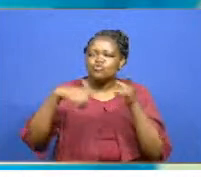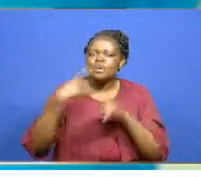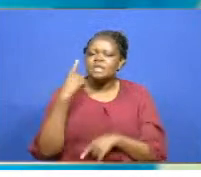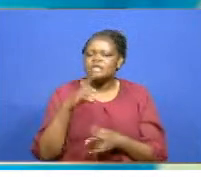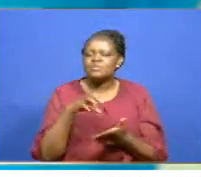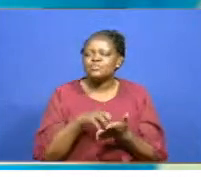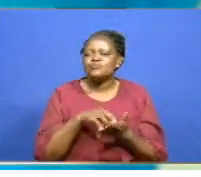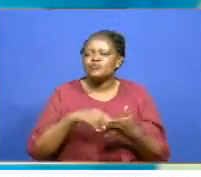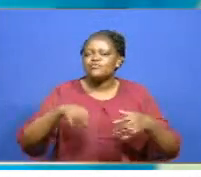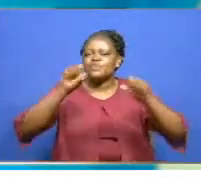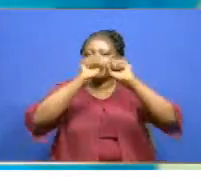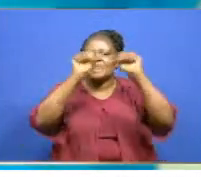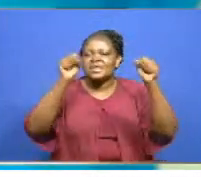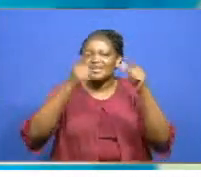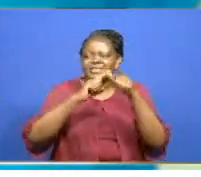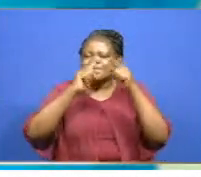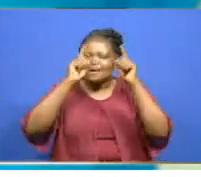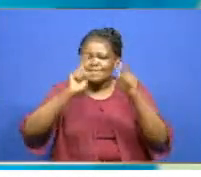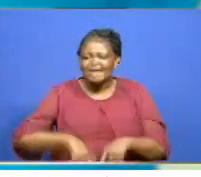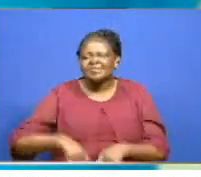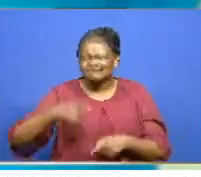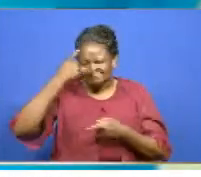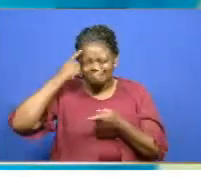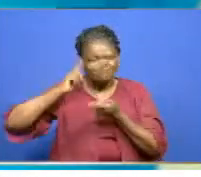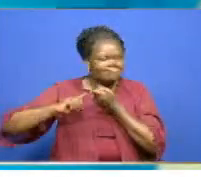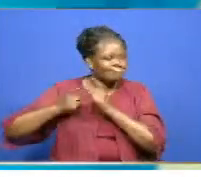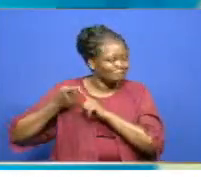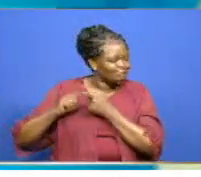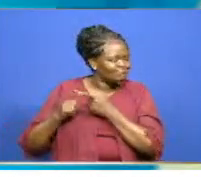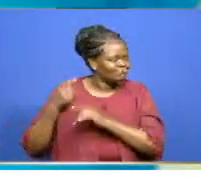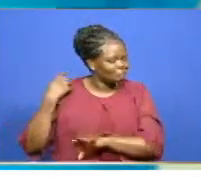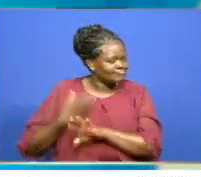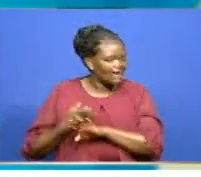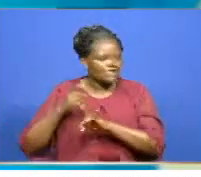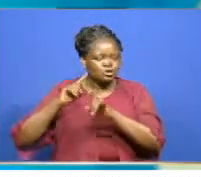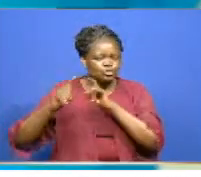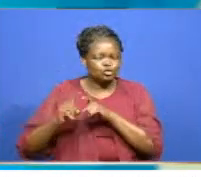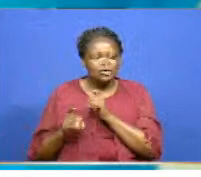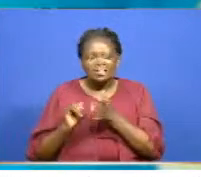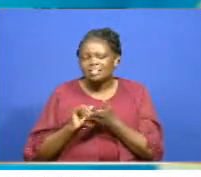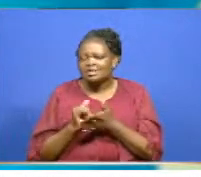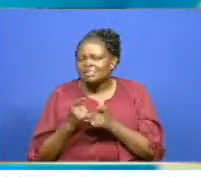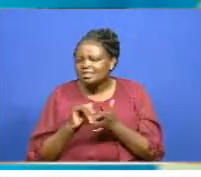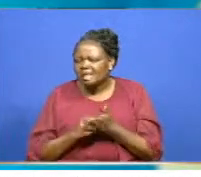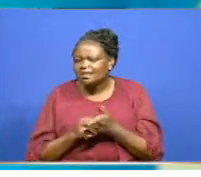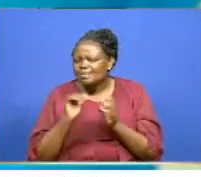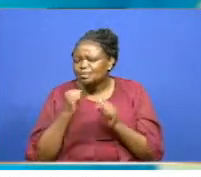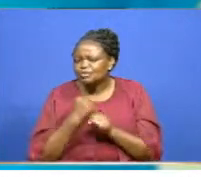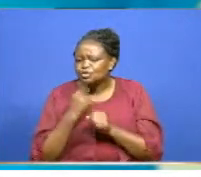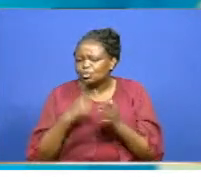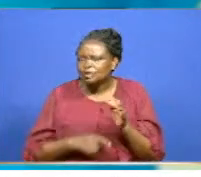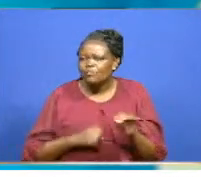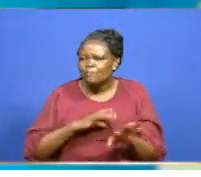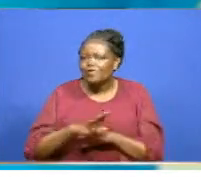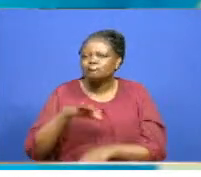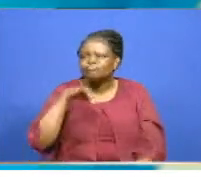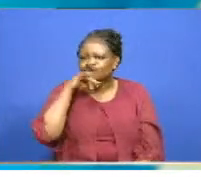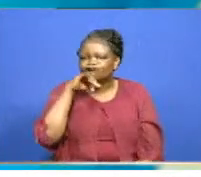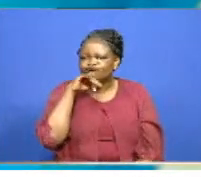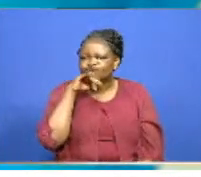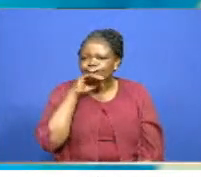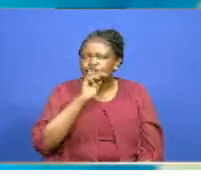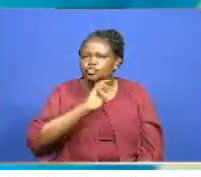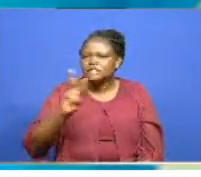cha rais, then itabidi waanze kujiuliza maswali magumu na mazito ya kwamba tutafanya aje influence ya Raila Odinga katika eneo la